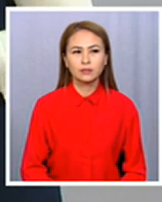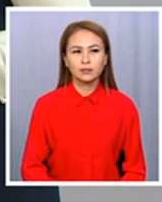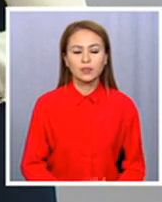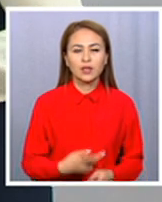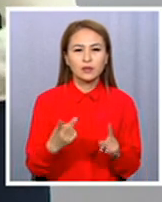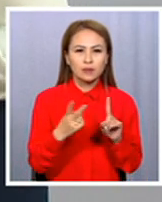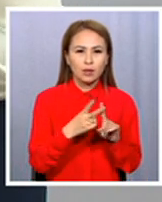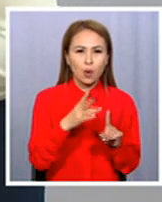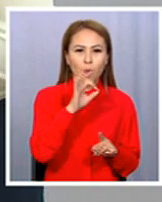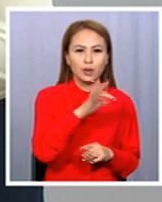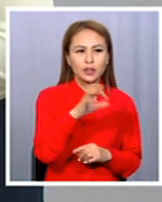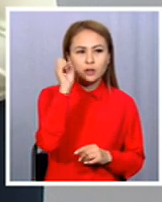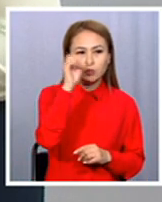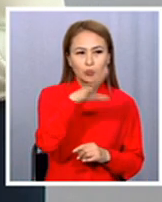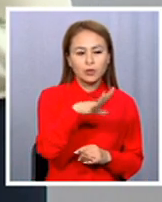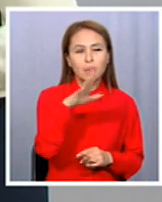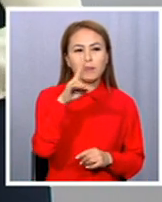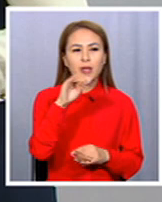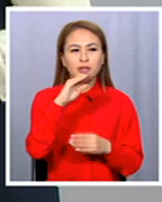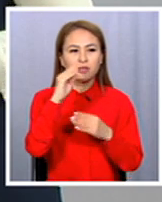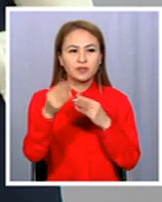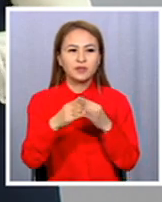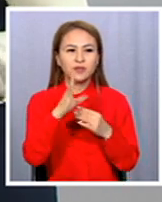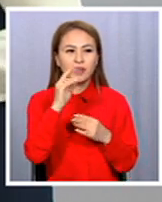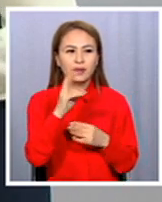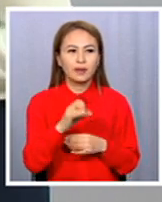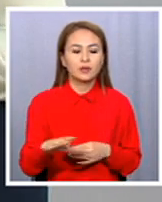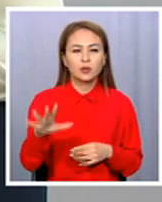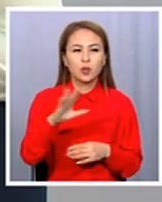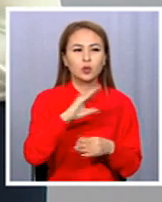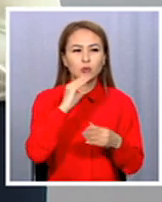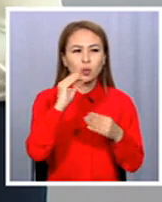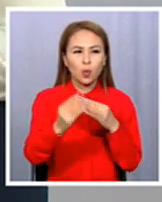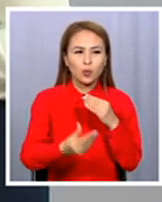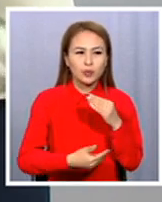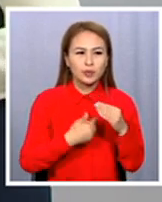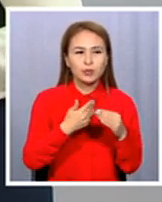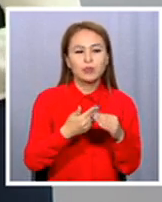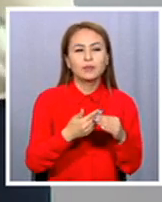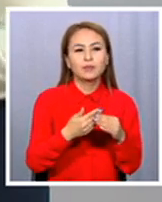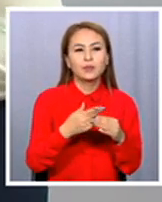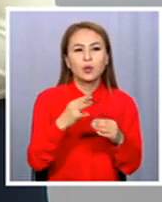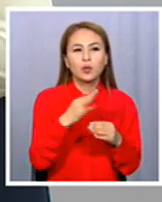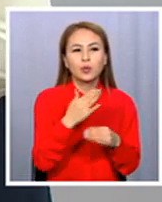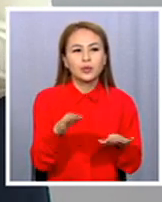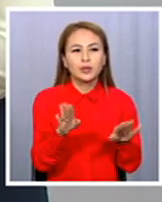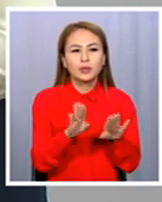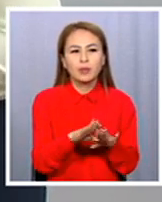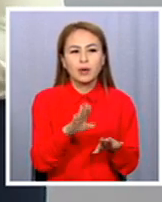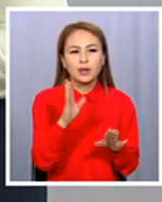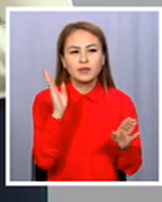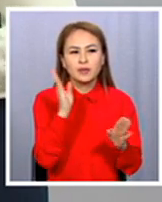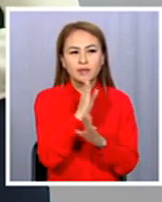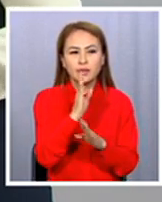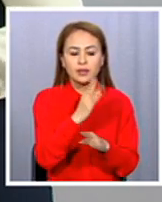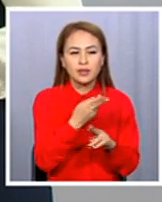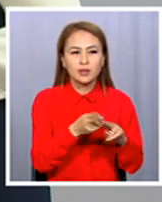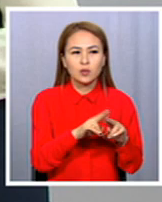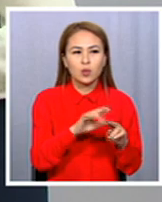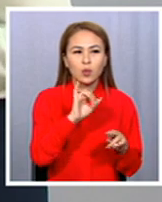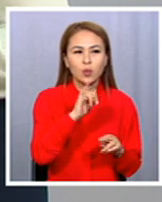Вторая от Солнца планета Венера окружена толстым слоем облаков, но ее атмосфера состоит